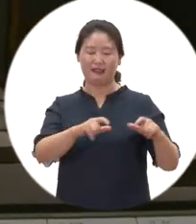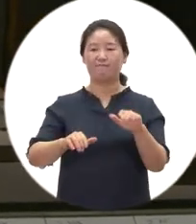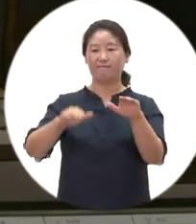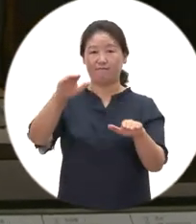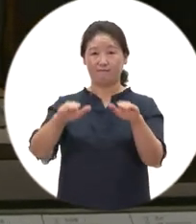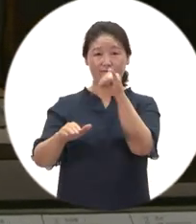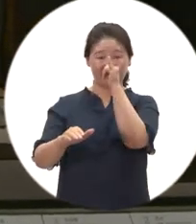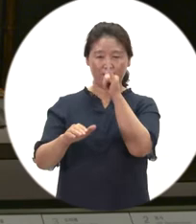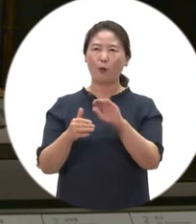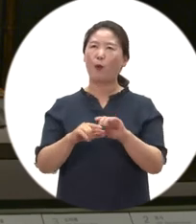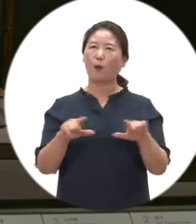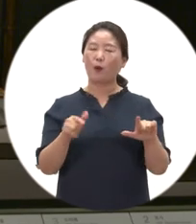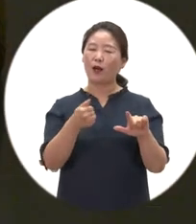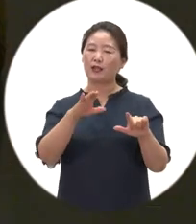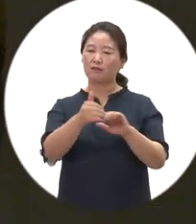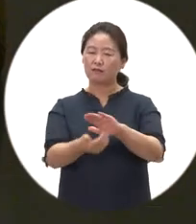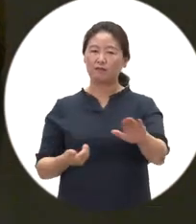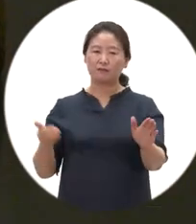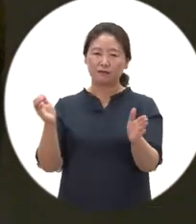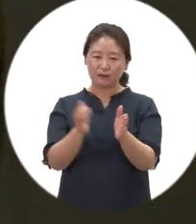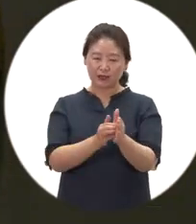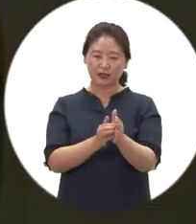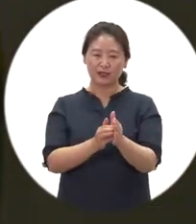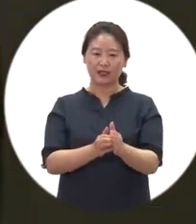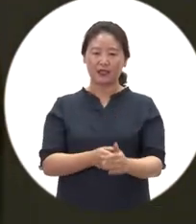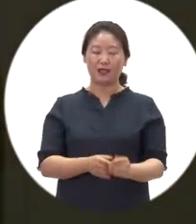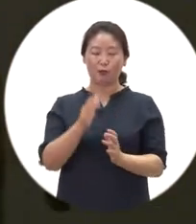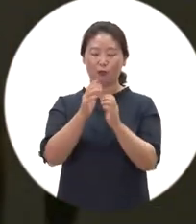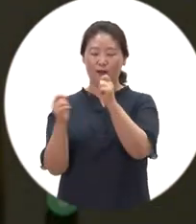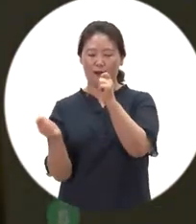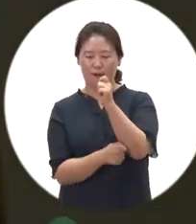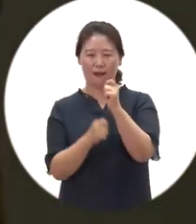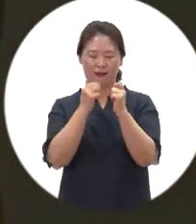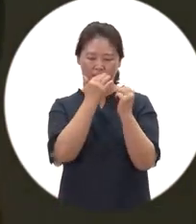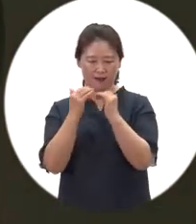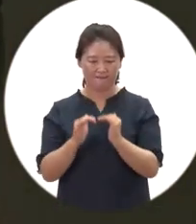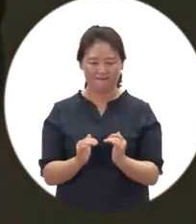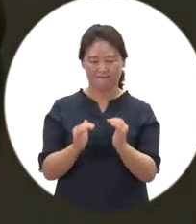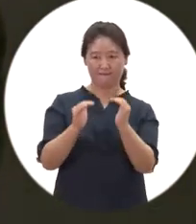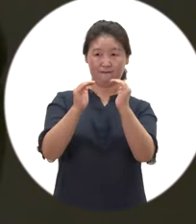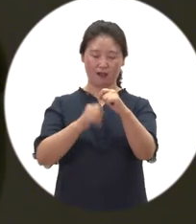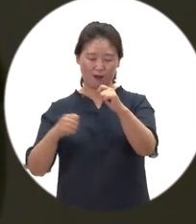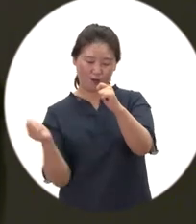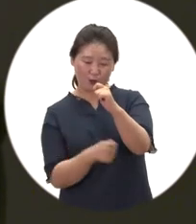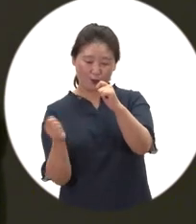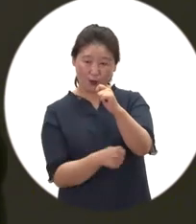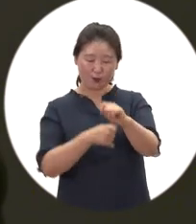있지만 대개 하지를 넘기지 않습니다. 김매기는 작물의 성장을 가로막는 잡초를 제거하는